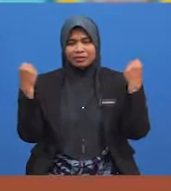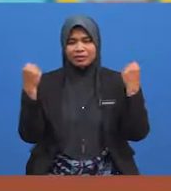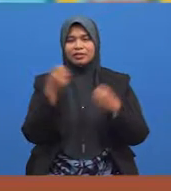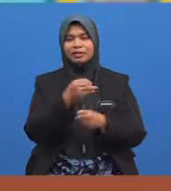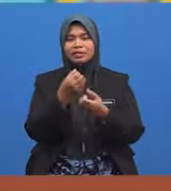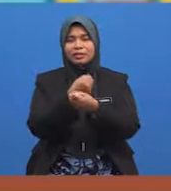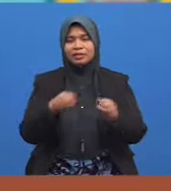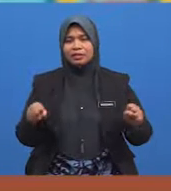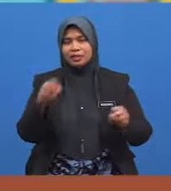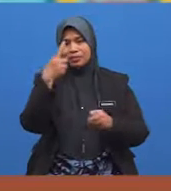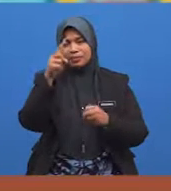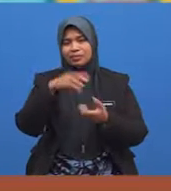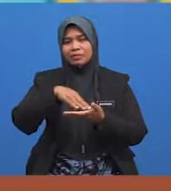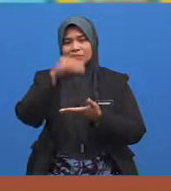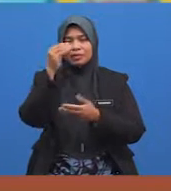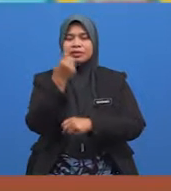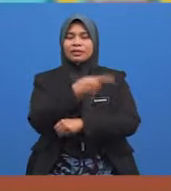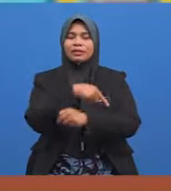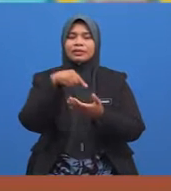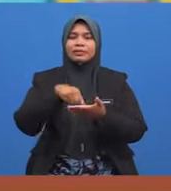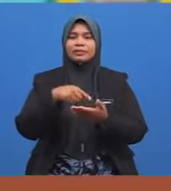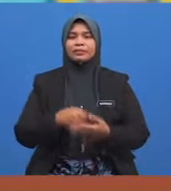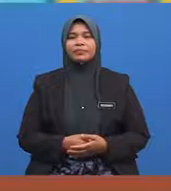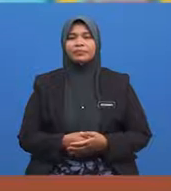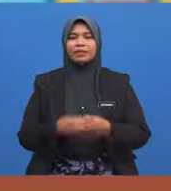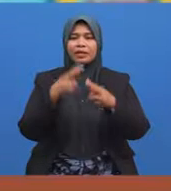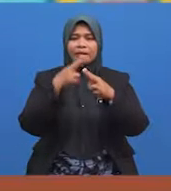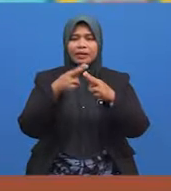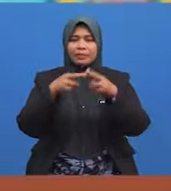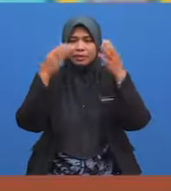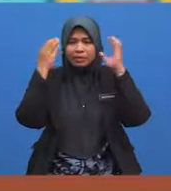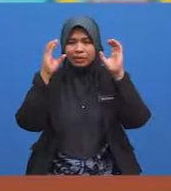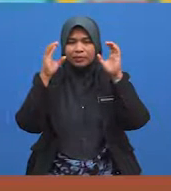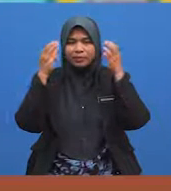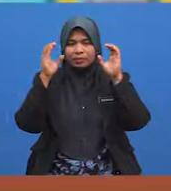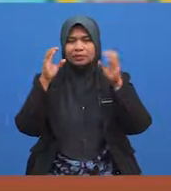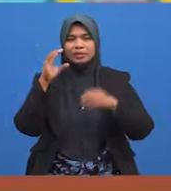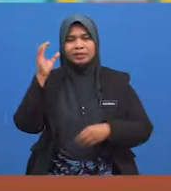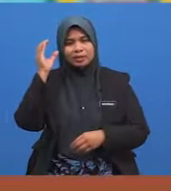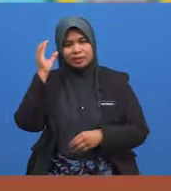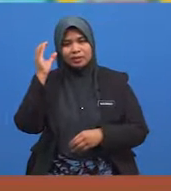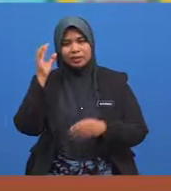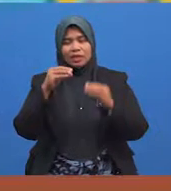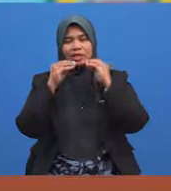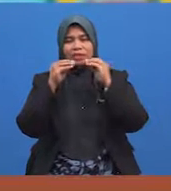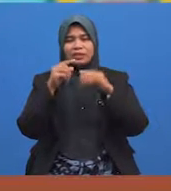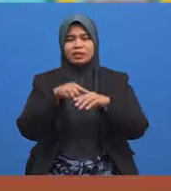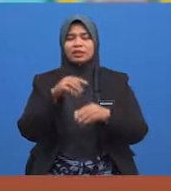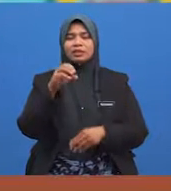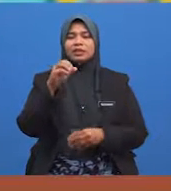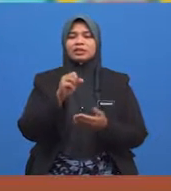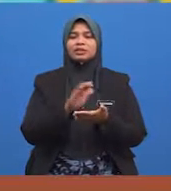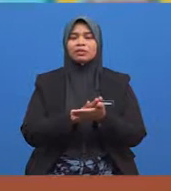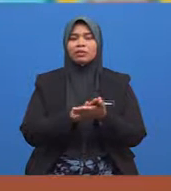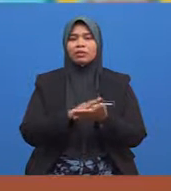untuk pembelajaran pada hari ini. Nama cikgu, Cikgu C. Cikgu mengajar di SNK Taman